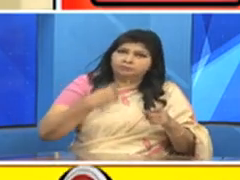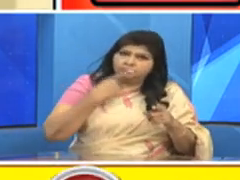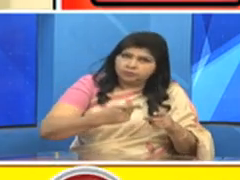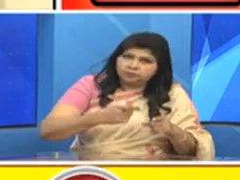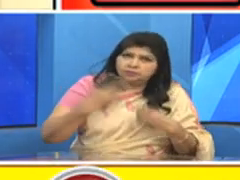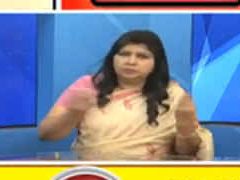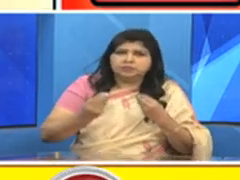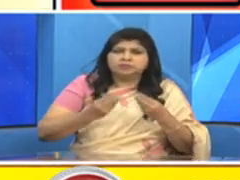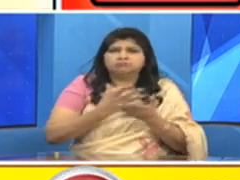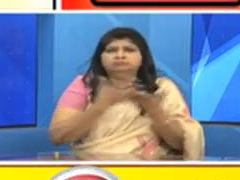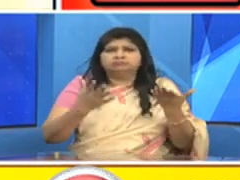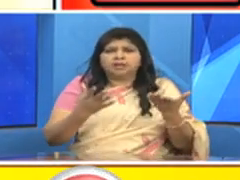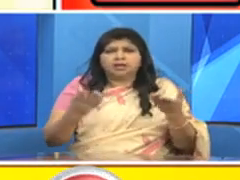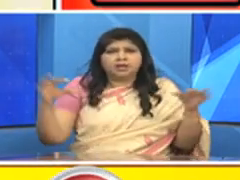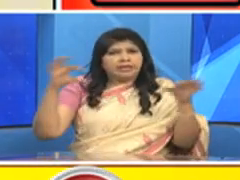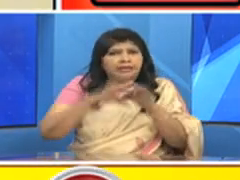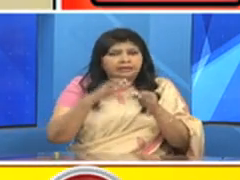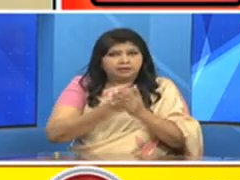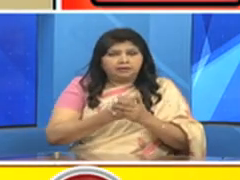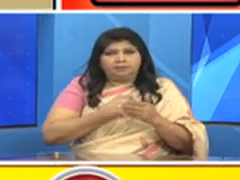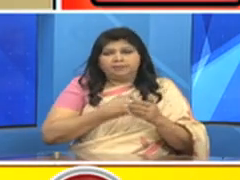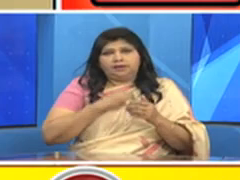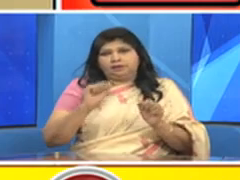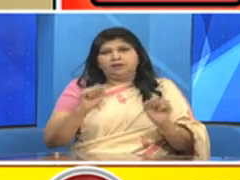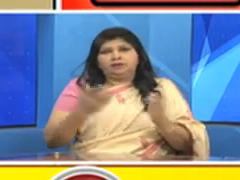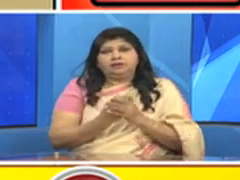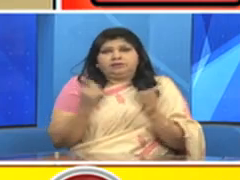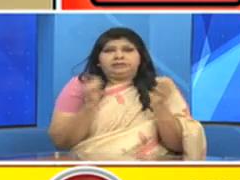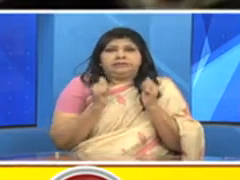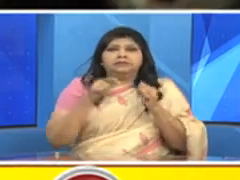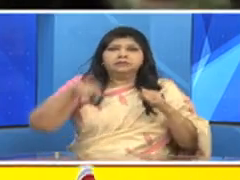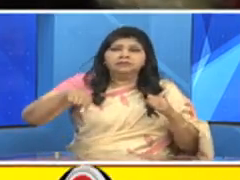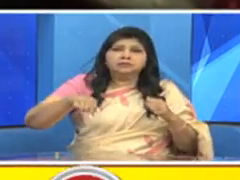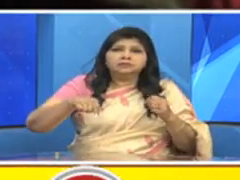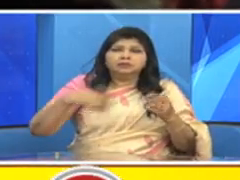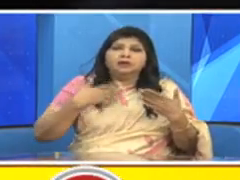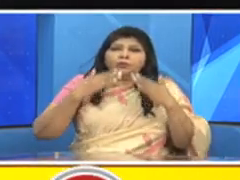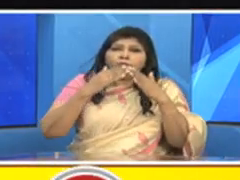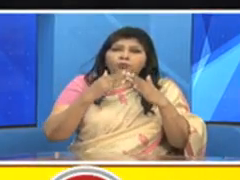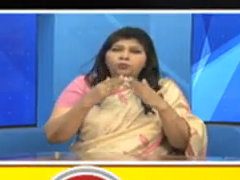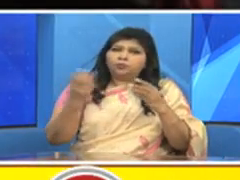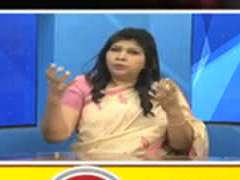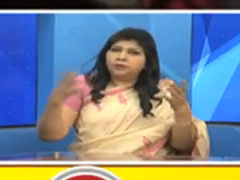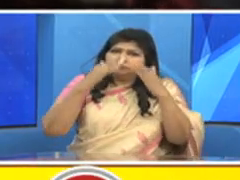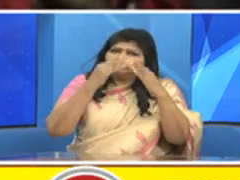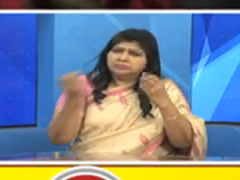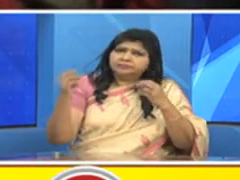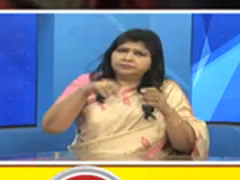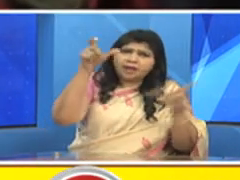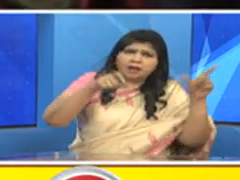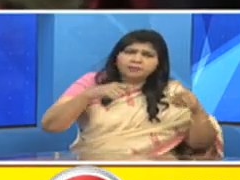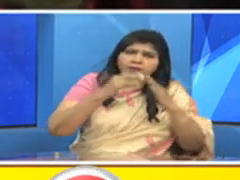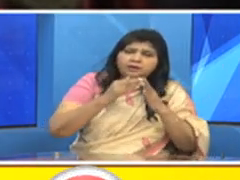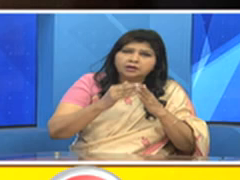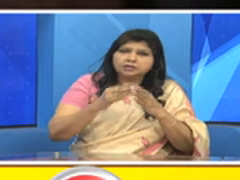मैंने उनमें से कई चीजों को किया है। इन सर्दियों में मैंने लोगों के घरों में से कपड़े इकट्ठे कर